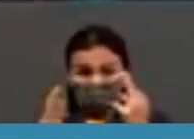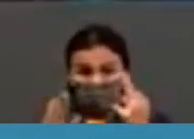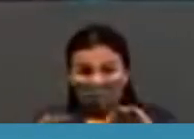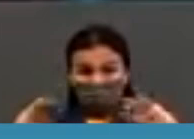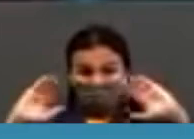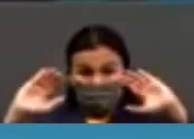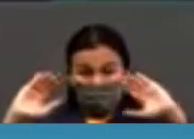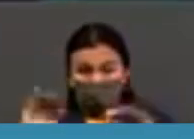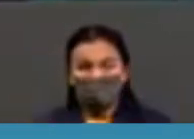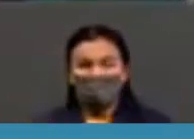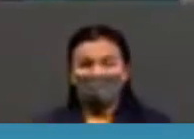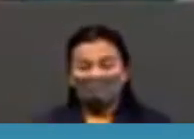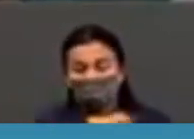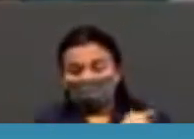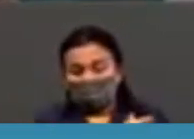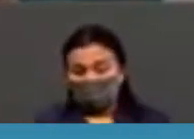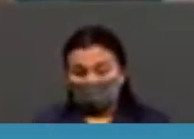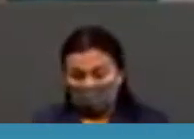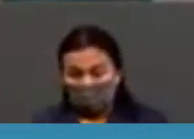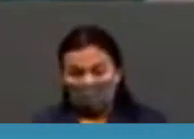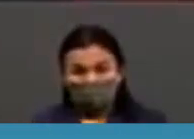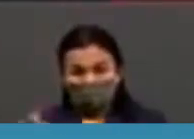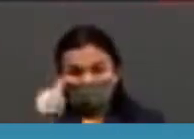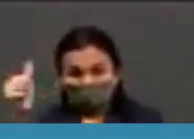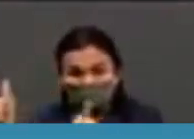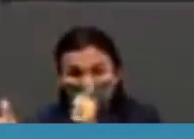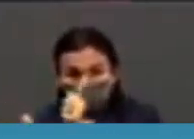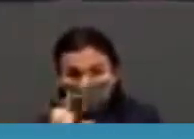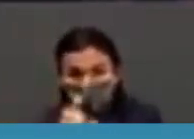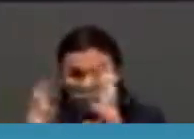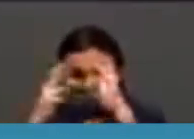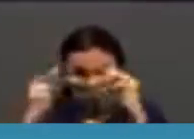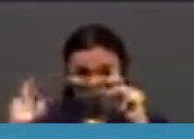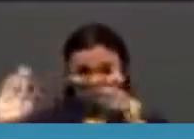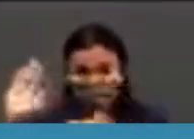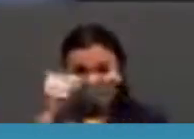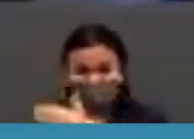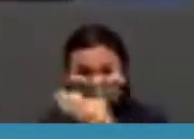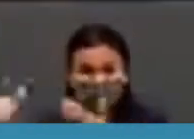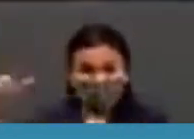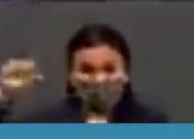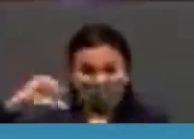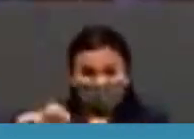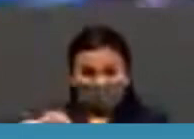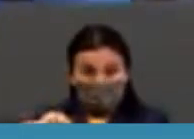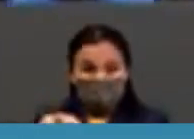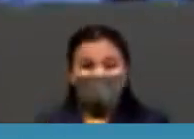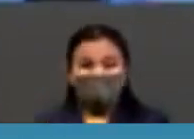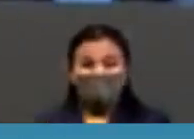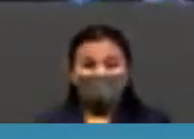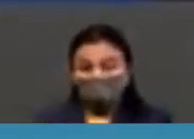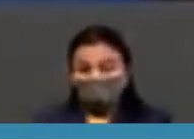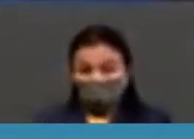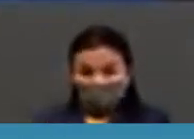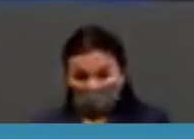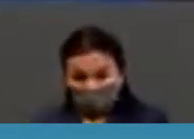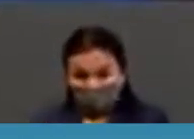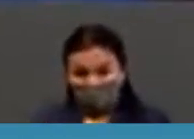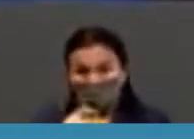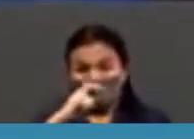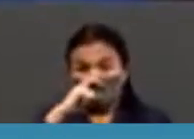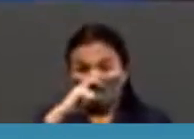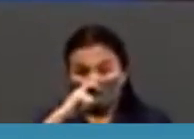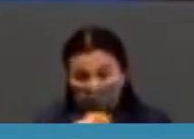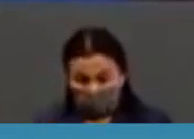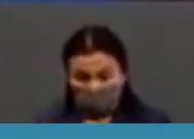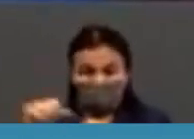งนี้เนี่ยก็จะมีที่เกี่ยวข้องกับทางด้านอุตสาหกรรมดิจิทัลนวัตกรรมขั้นสูง Innovation Hub อะไรต่างๆรวมไปถึง